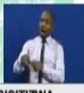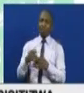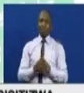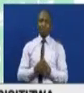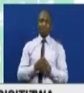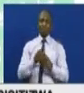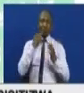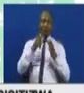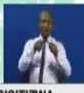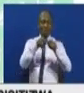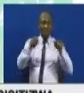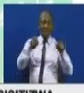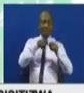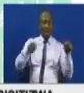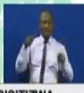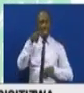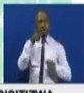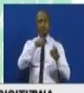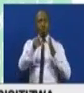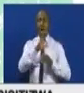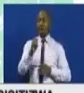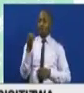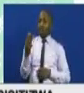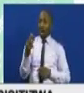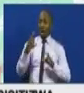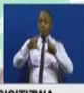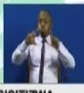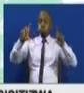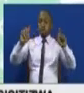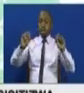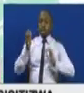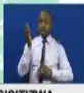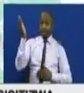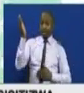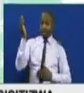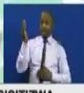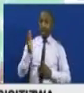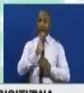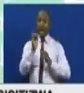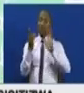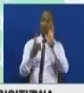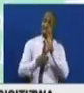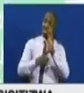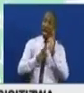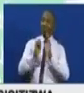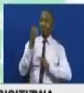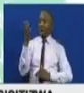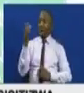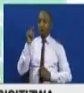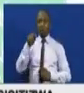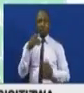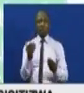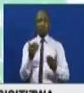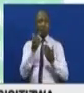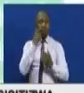hizi kwa tunua shilingi 3000 kipati kama hiki. Kama hiki sasa hivi 6000-5000. Kwa sababu wameona